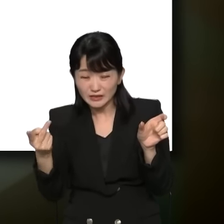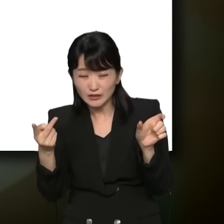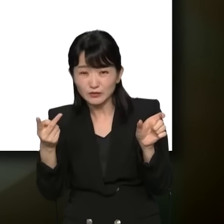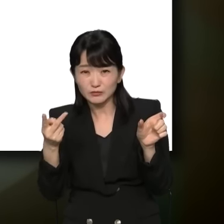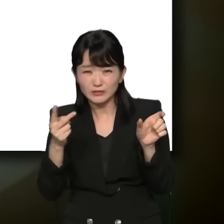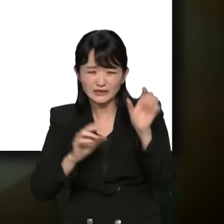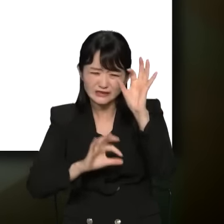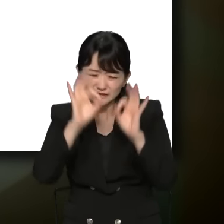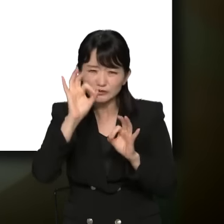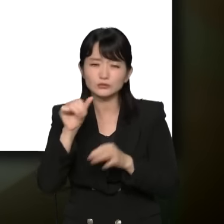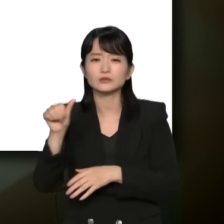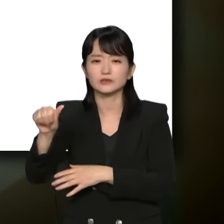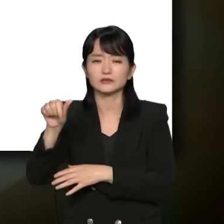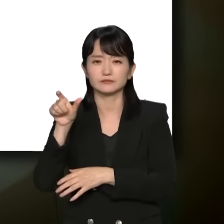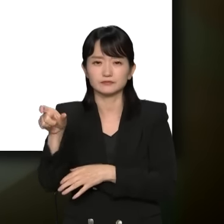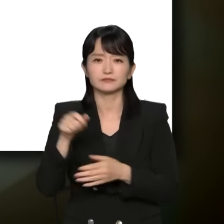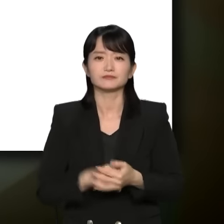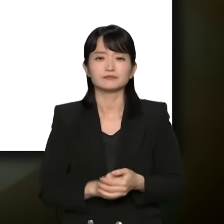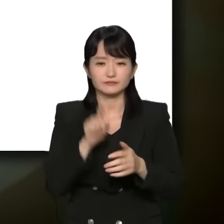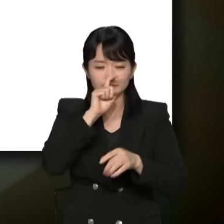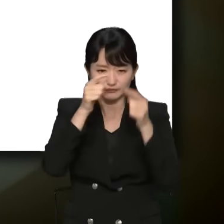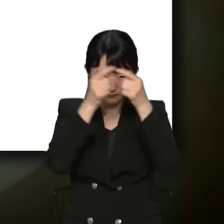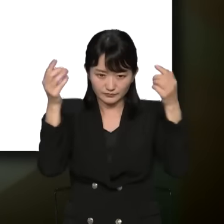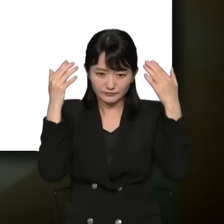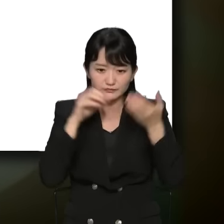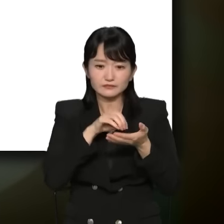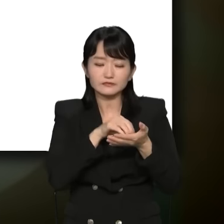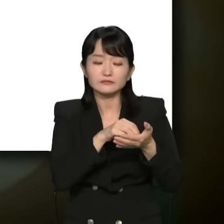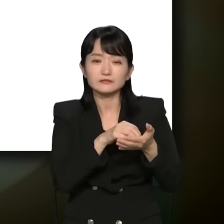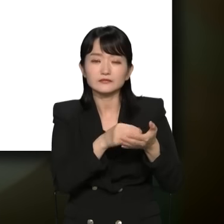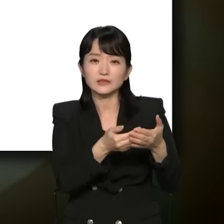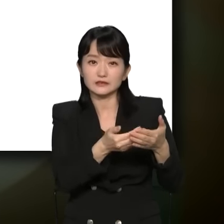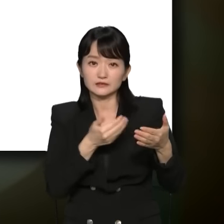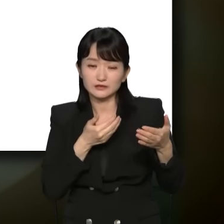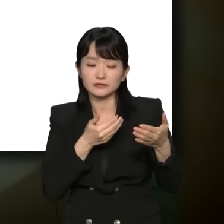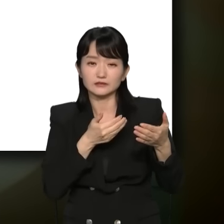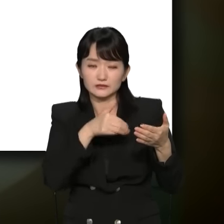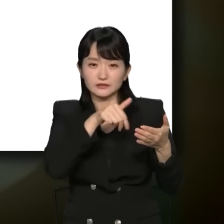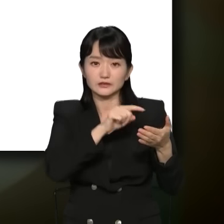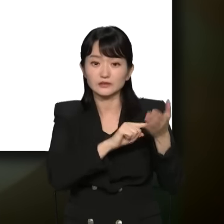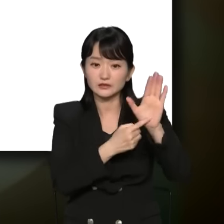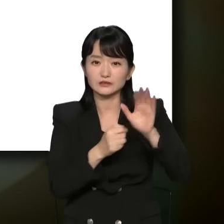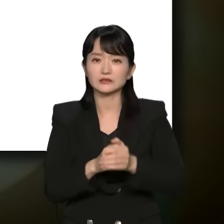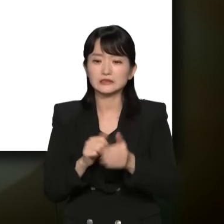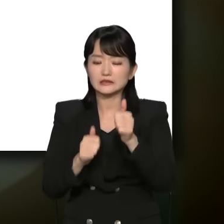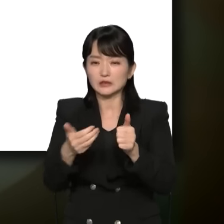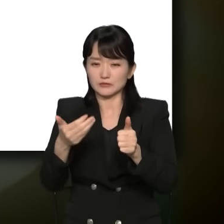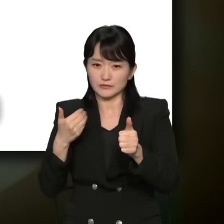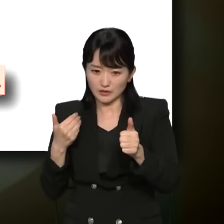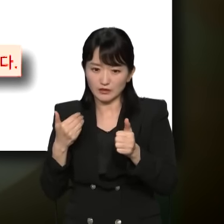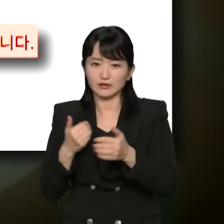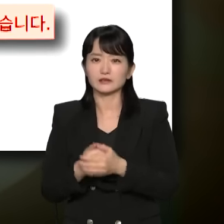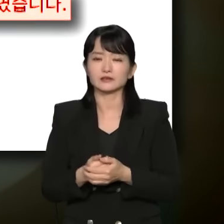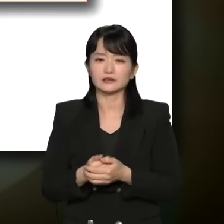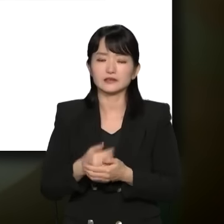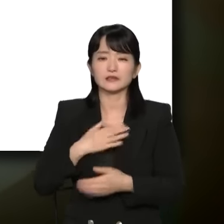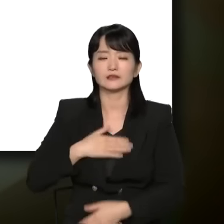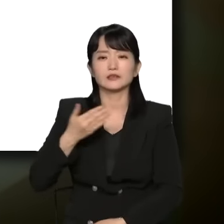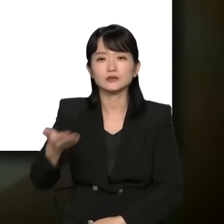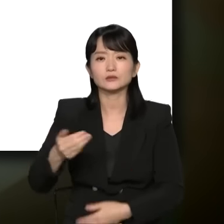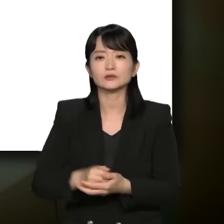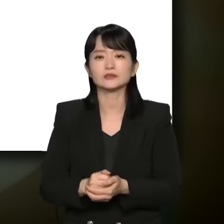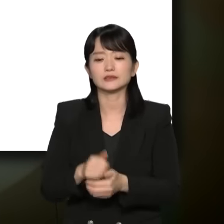겁니다. 연세대학교 입학처는 시험 종료 30분 전에 수정사항을 공지하고 수험생 모두에게 시험 시간을